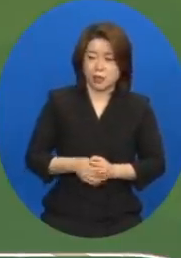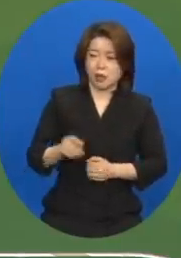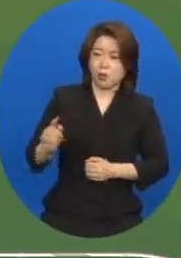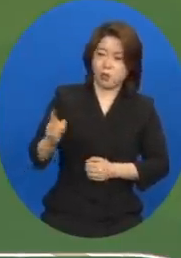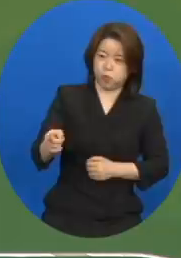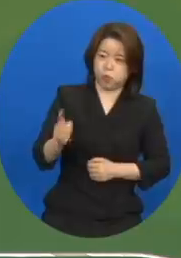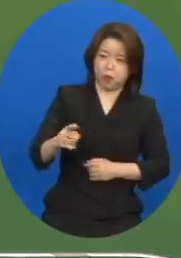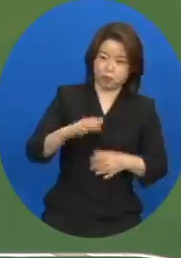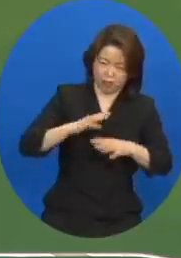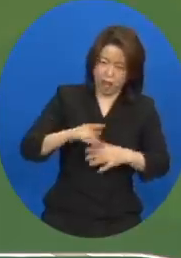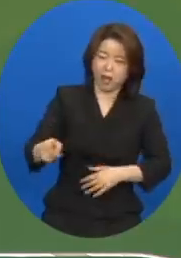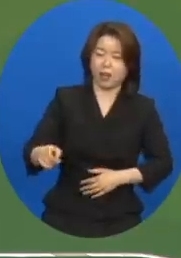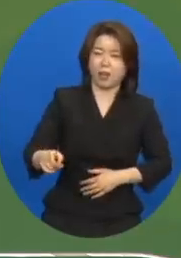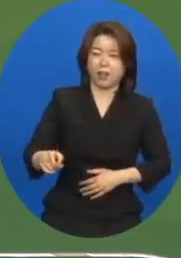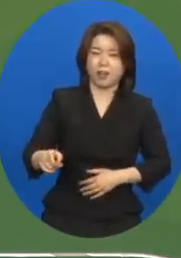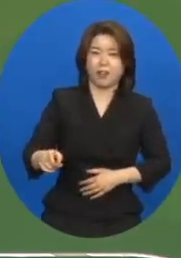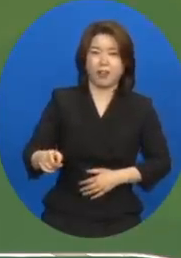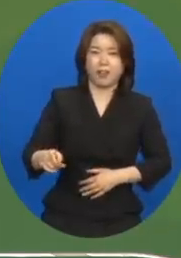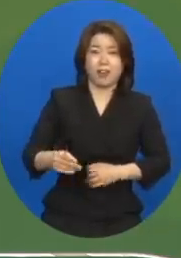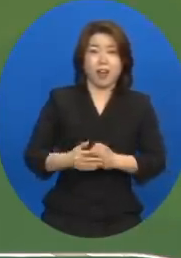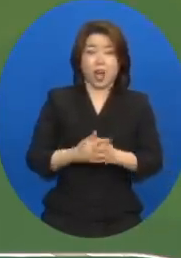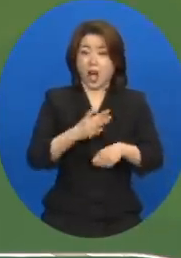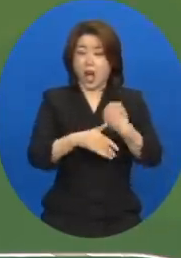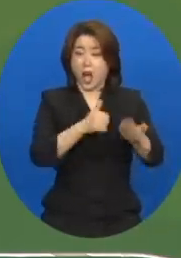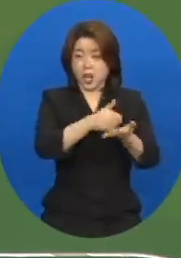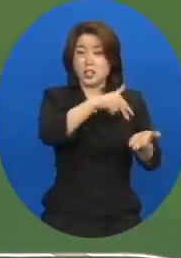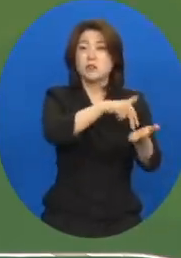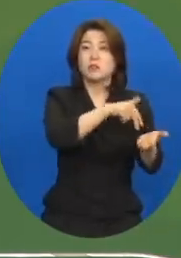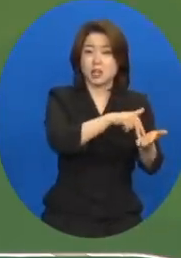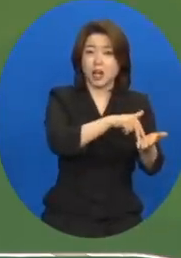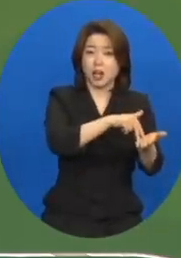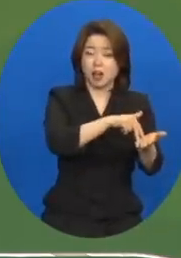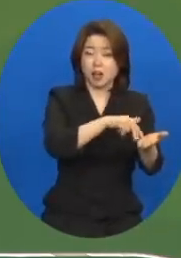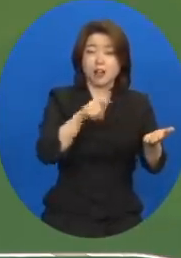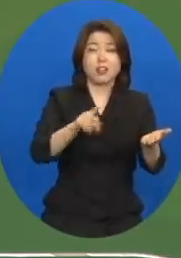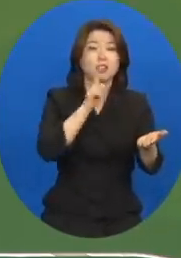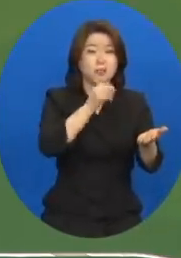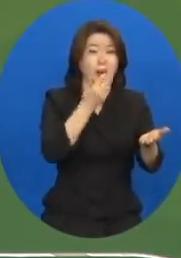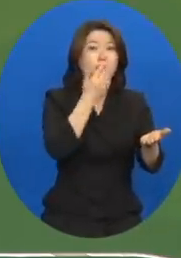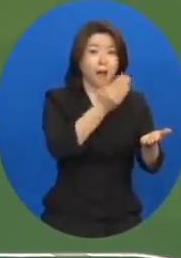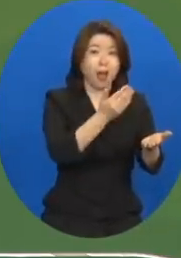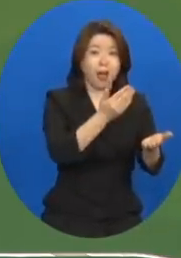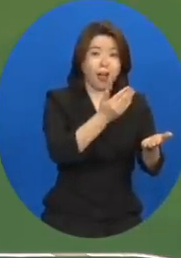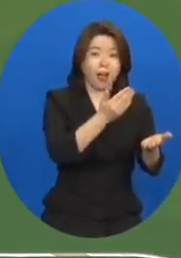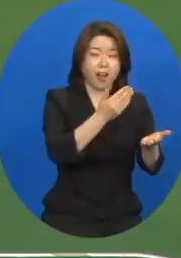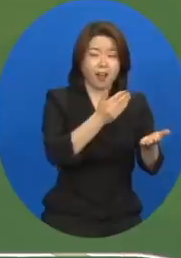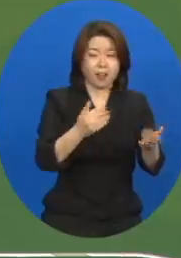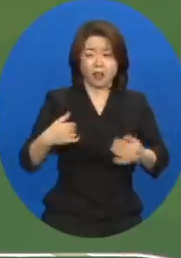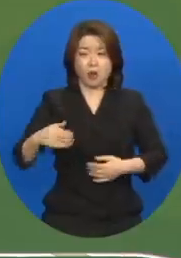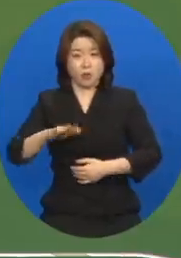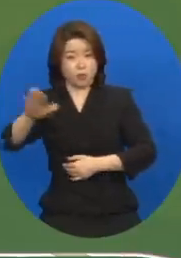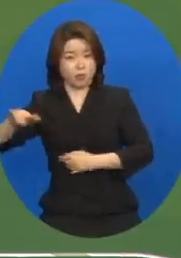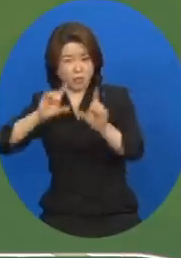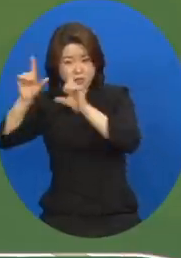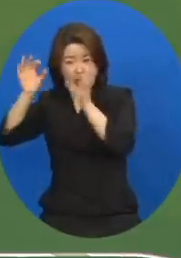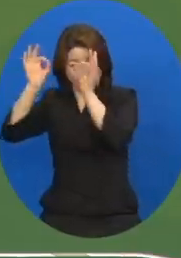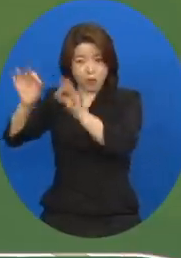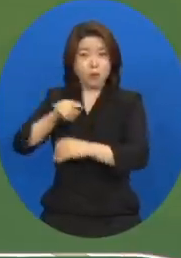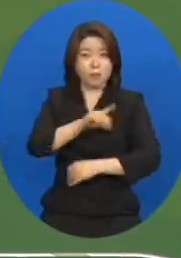무섭다, 너 보기가. 아, 하나님이 진짜 그런 말 하실 만한 삶을 우리가 살고